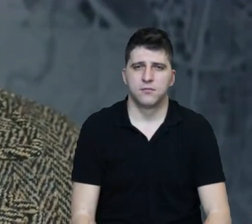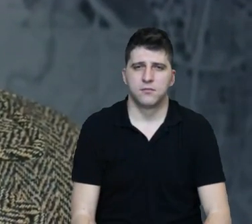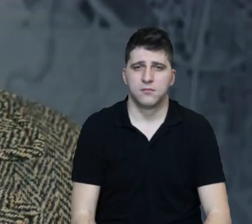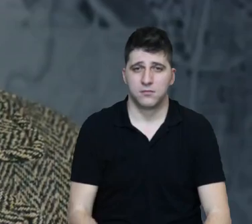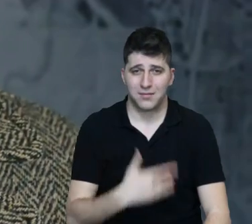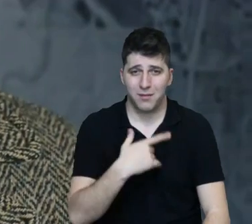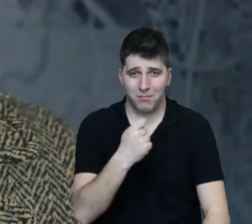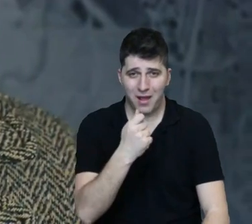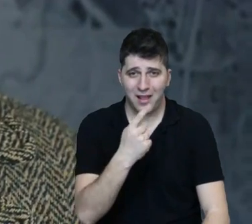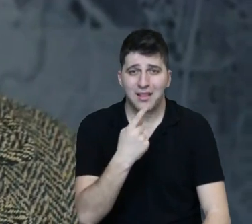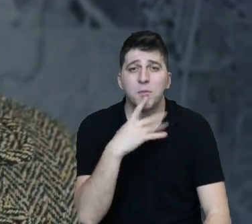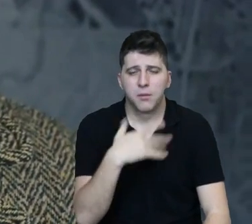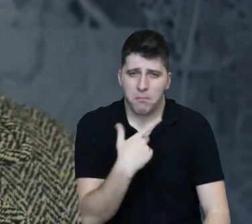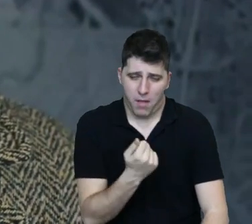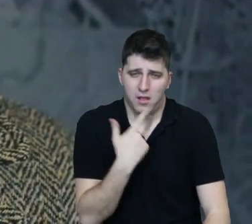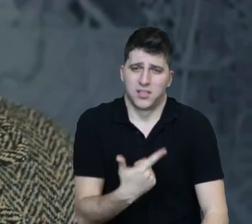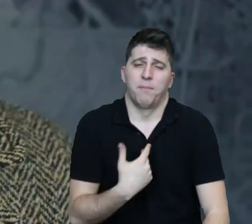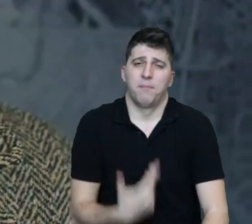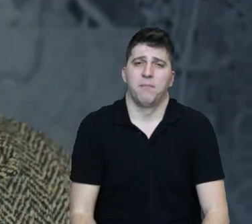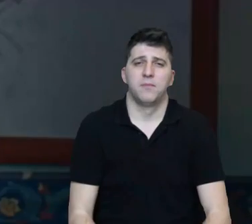Paraya para demeyecek miyim ben ya?